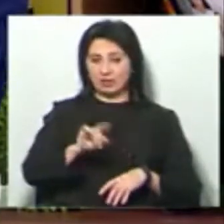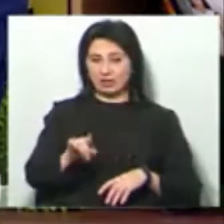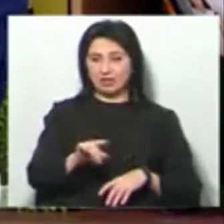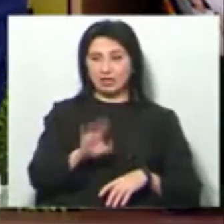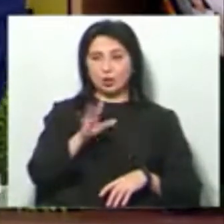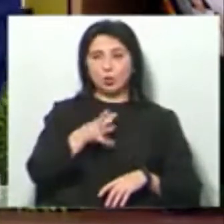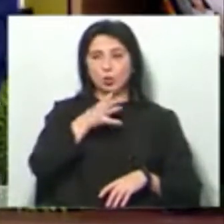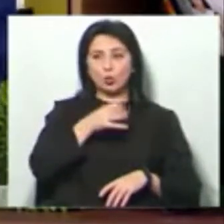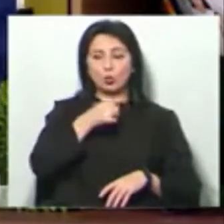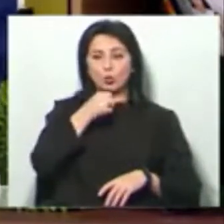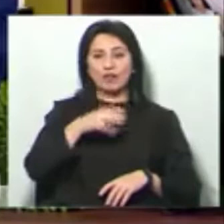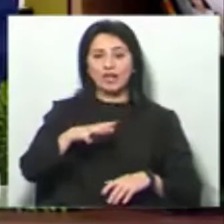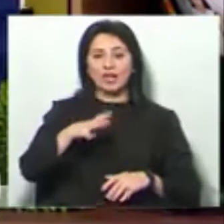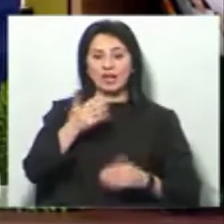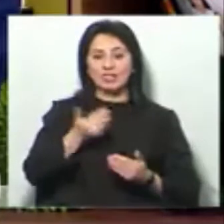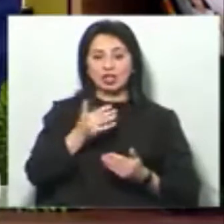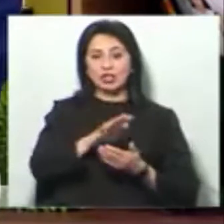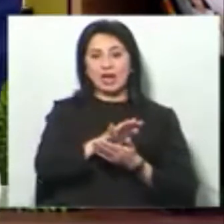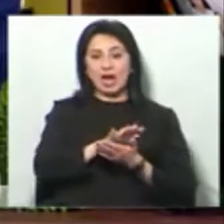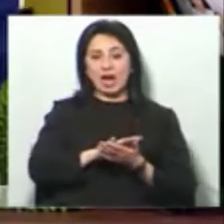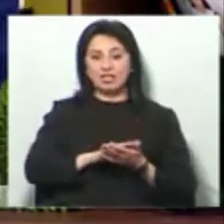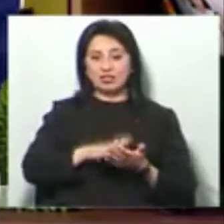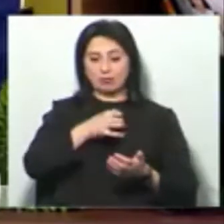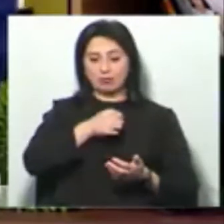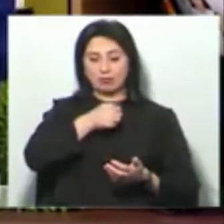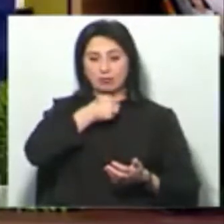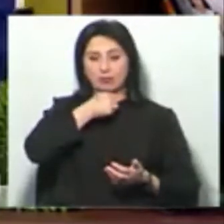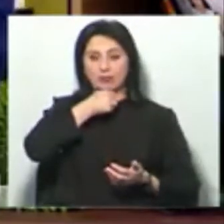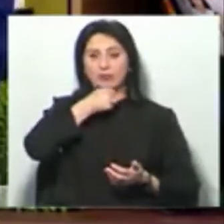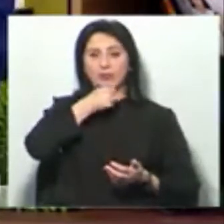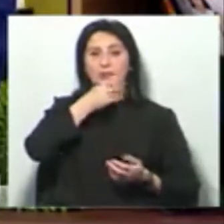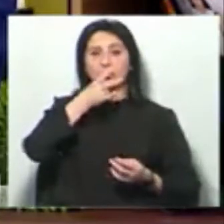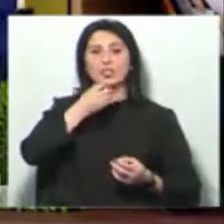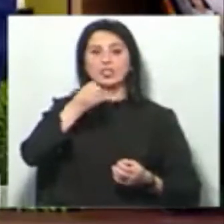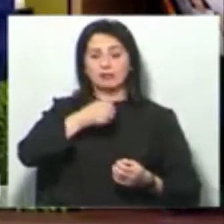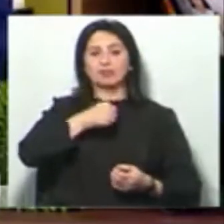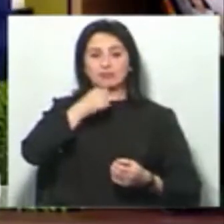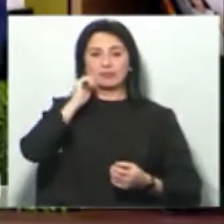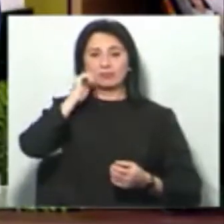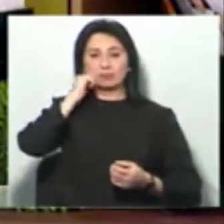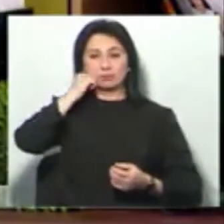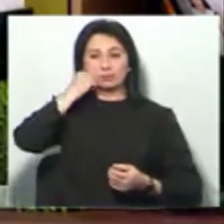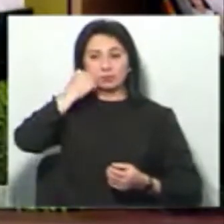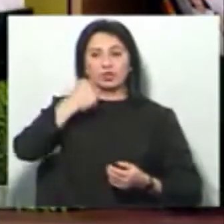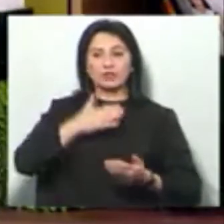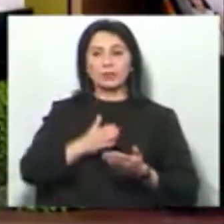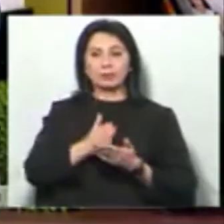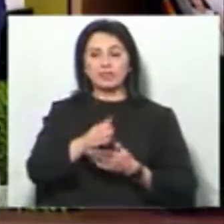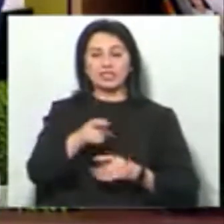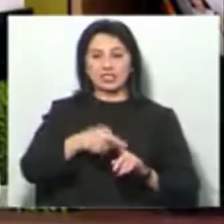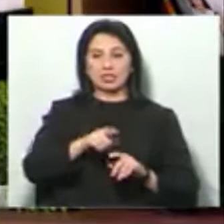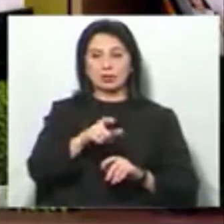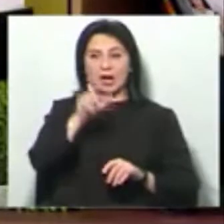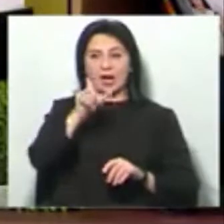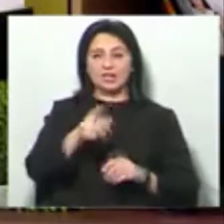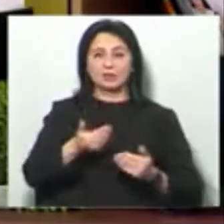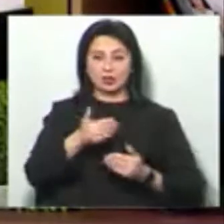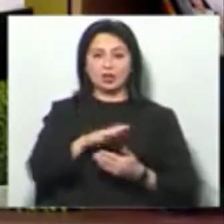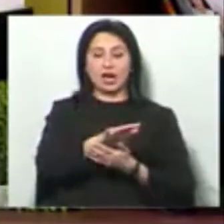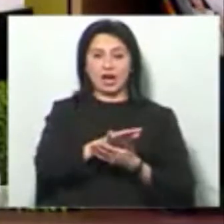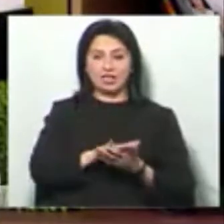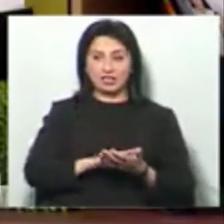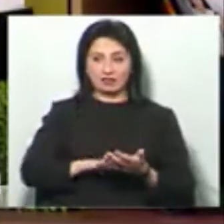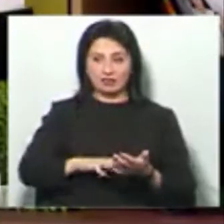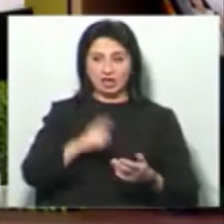უფრო სიცოცხლის ხანგრძლივობა გაიზრდება და გაიზარდა და უნდა გაიზარდოს კიდევაც და ჩვენი მიზანი არის ეს, რომ ვანდაბენ სიცოცხლის ხანგრძლივობა